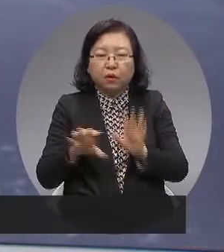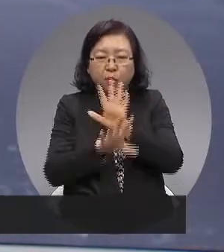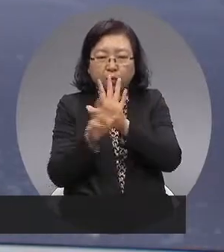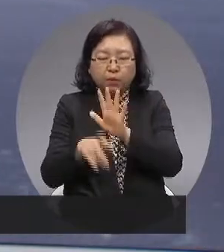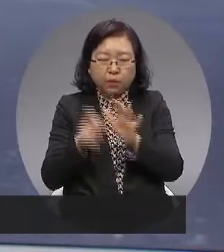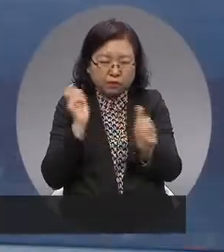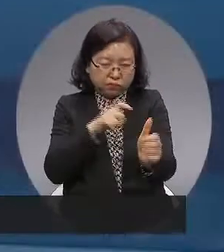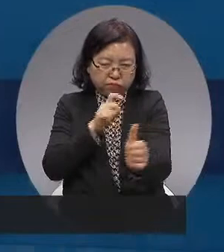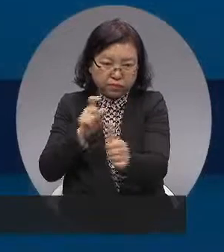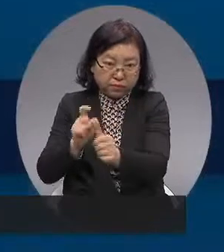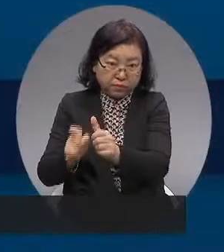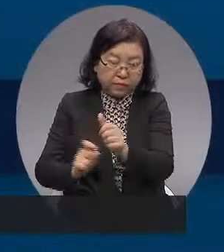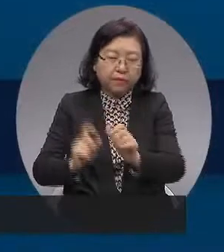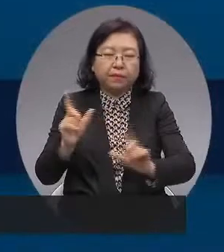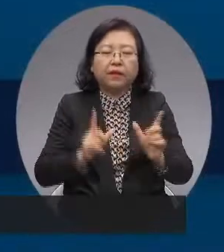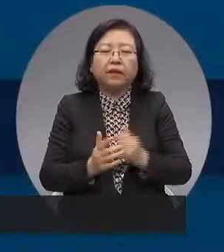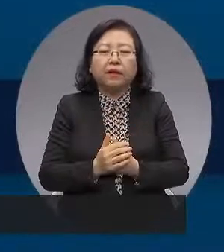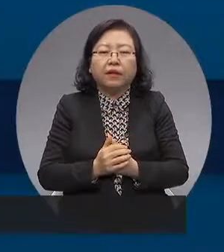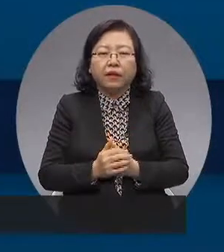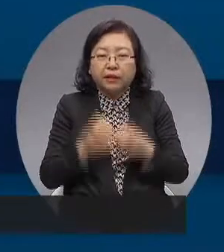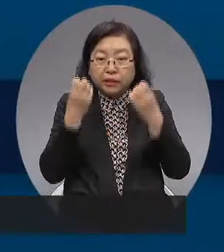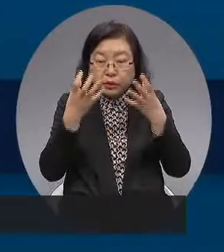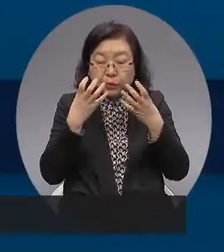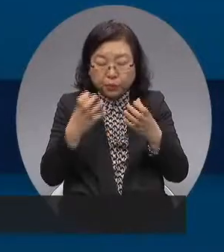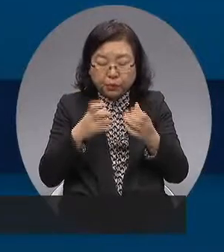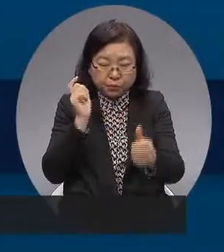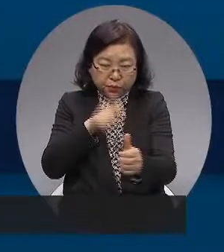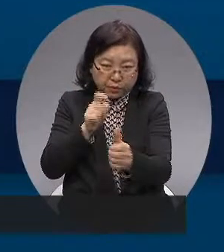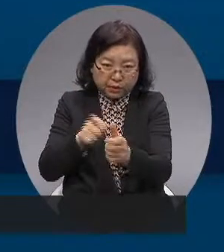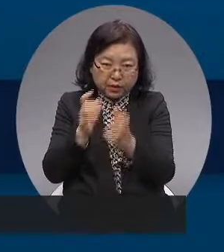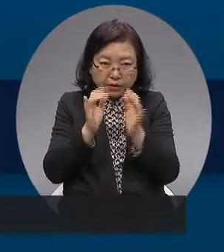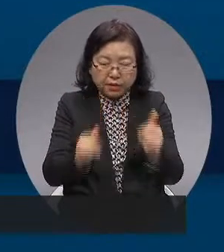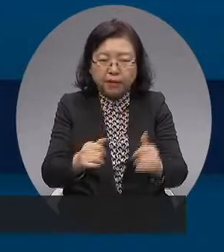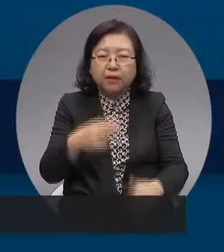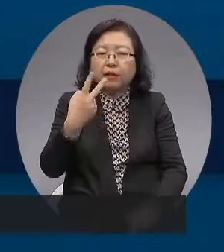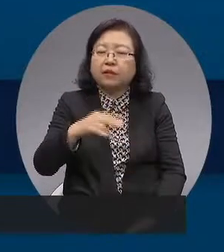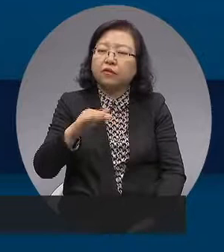발생 현황 알려드리겠습니다. 신규 발생 확진 환자는